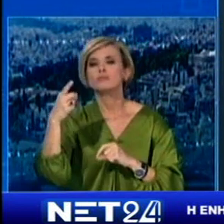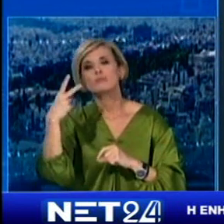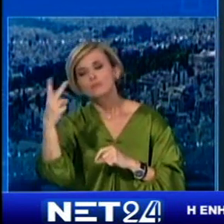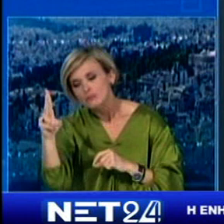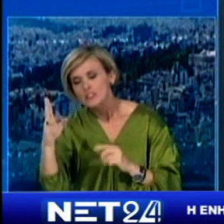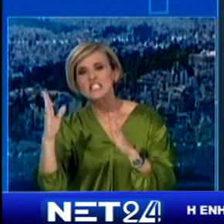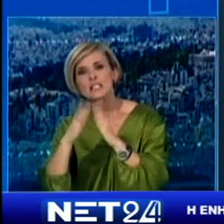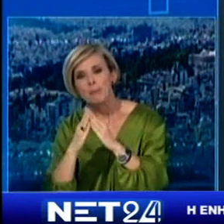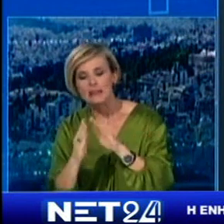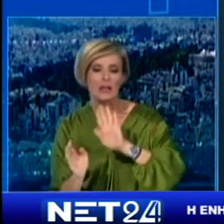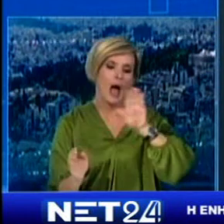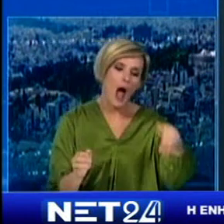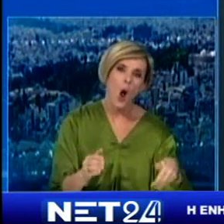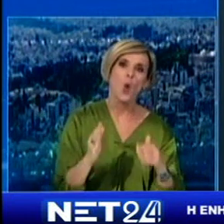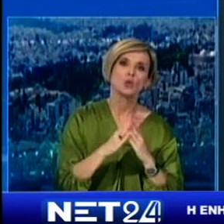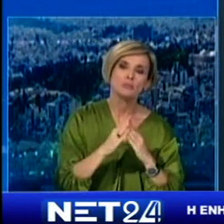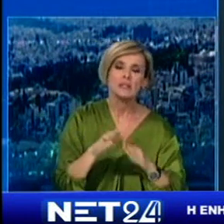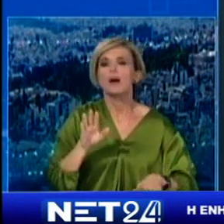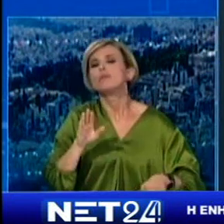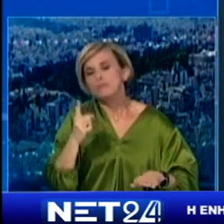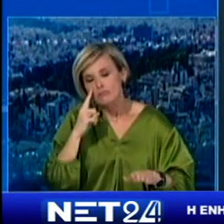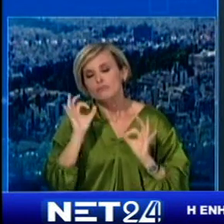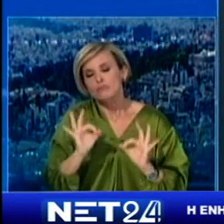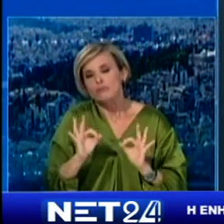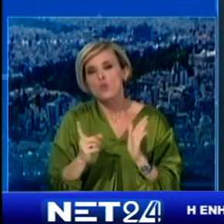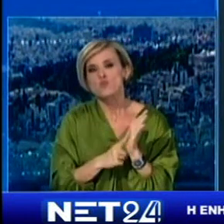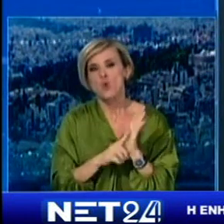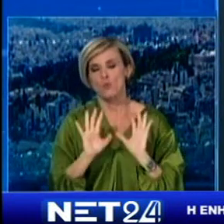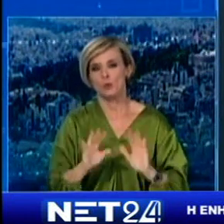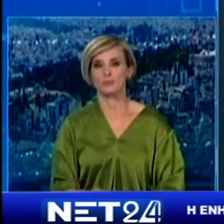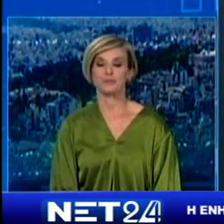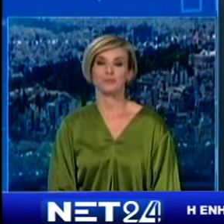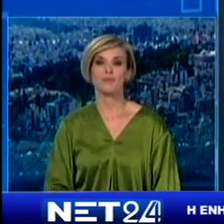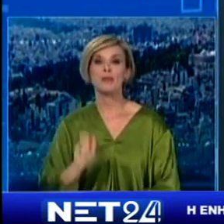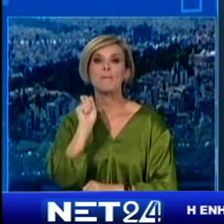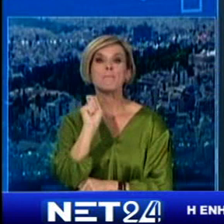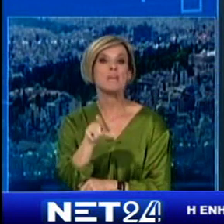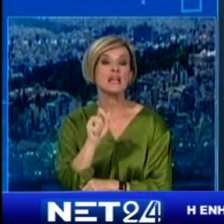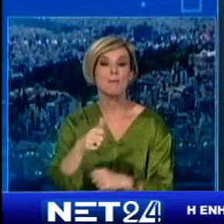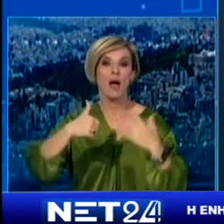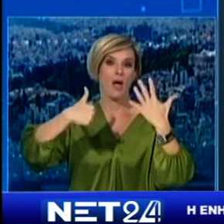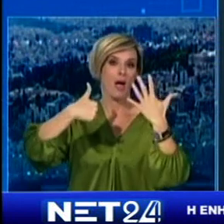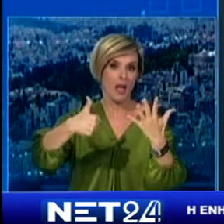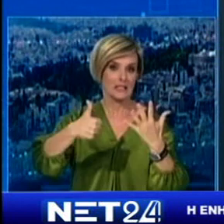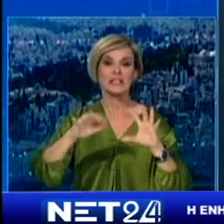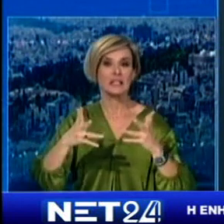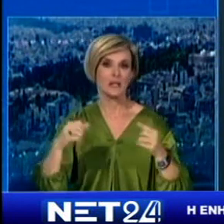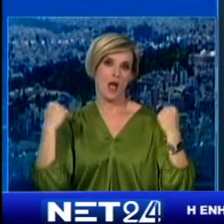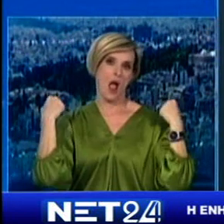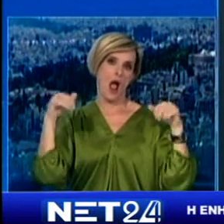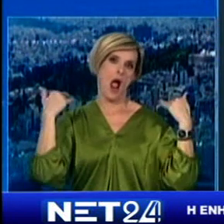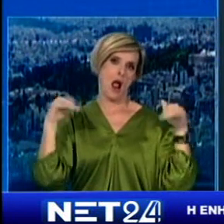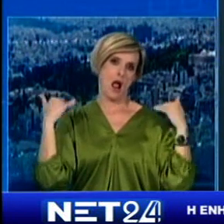και τέκνων σύμφωνα πάντα με τις κείμενες διατάξεις. SMS με κωδικό 6 αποστέλλεται για σωματική άσκηση